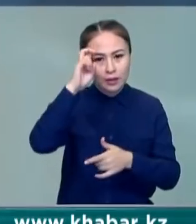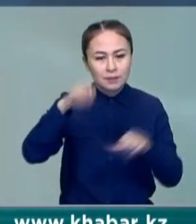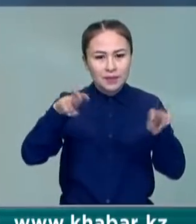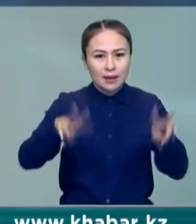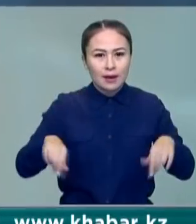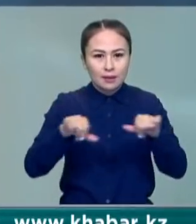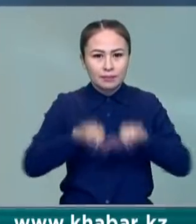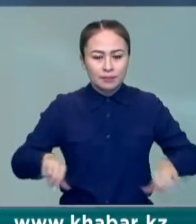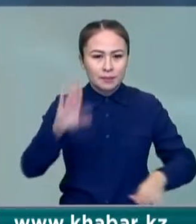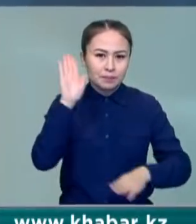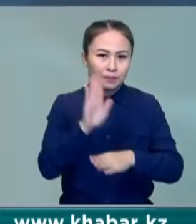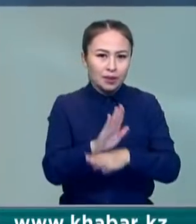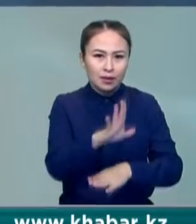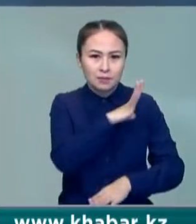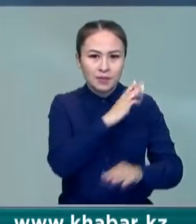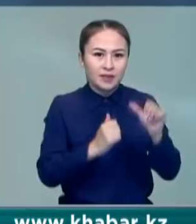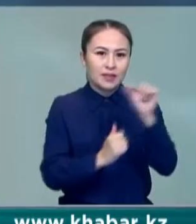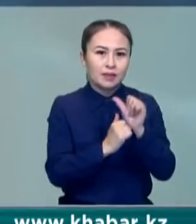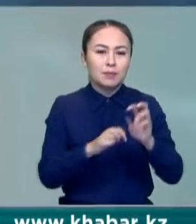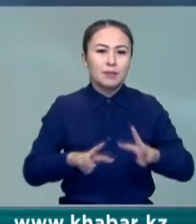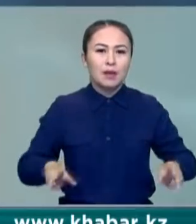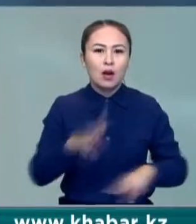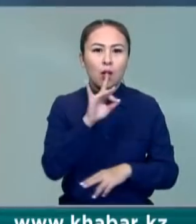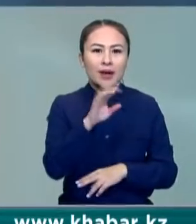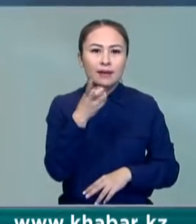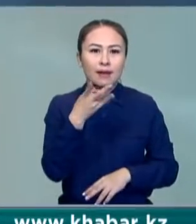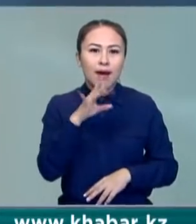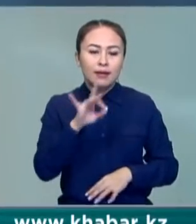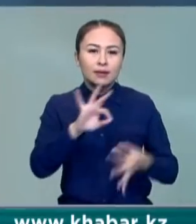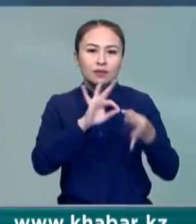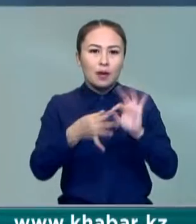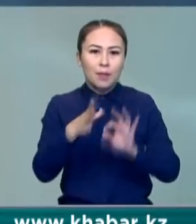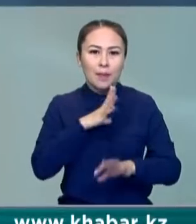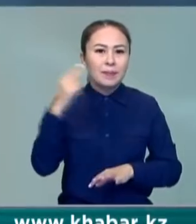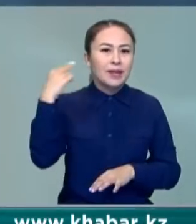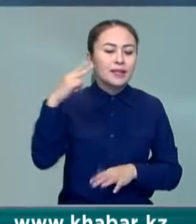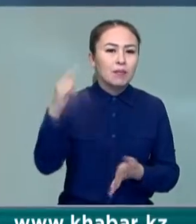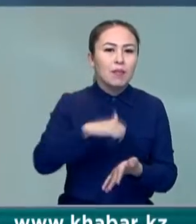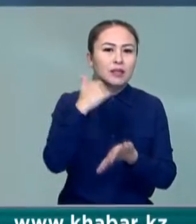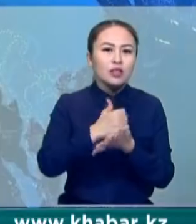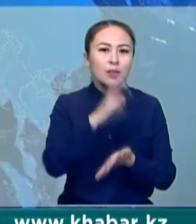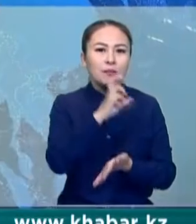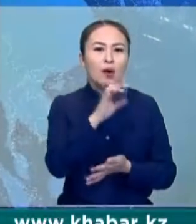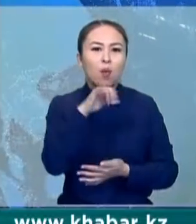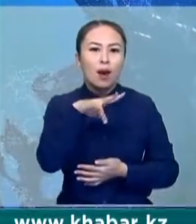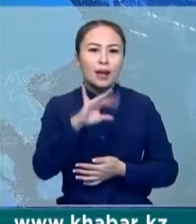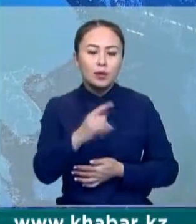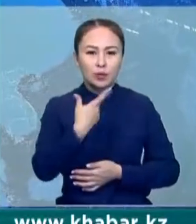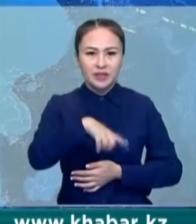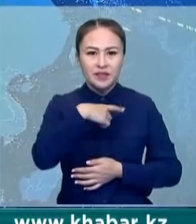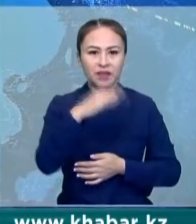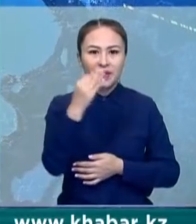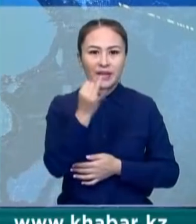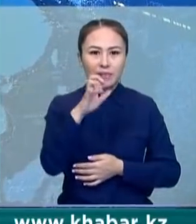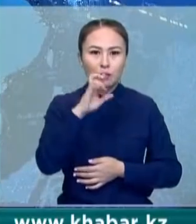арнайы комиссия құруды тапсырды. Оған вице-премьер Роман Скляр төрағалық етеді. Бұл туралы президенттің баспасөз хатшысы Берік Уәли